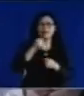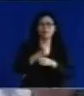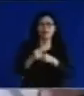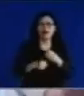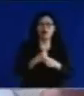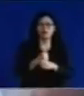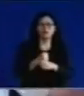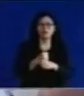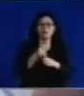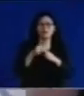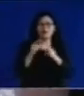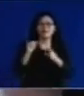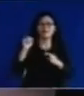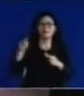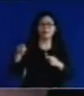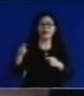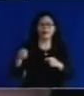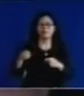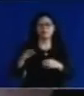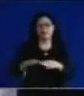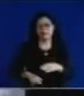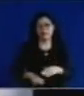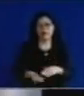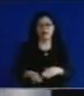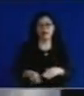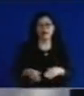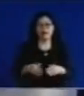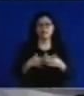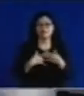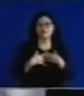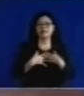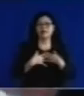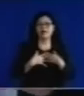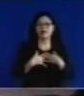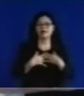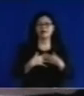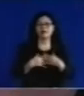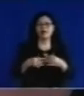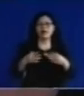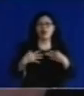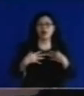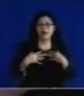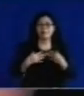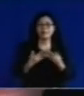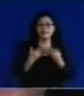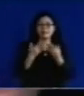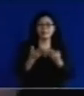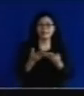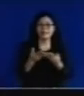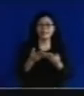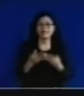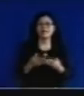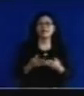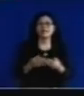masalah. Kenapa gitu loh? Ya, insya Allah buktikan kalau kami diberi kesempatan, yakin